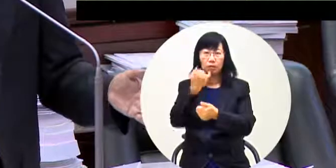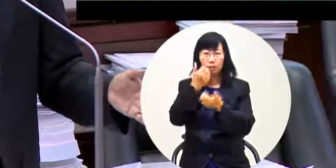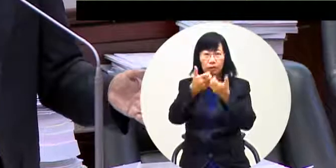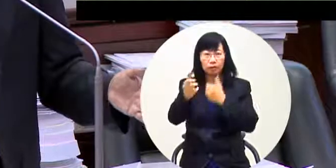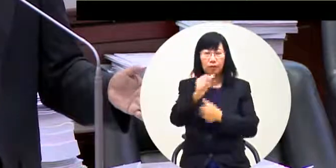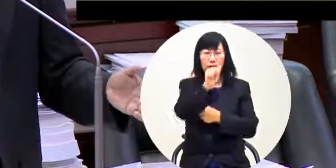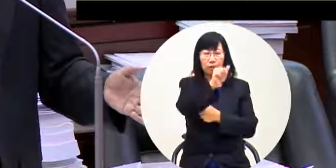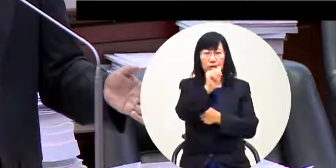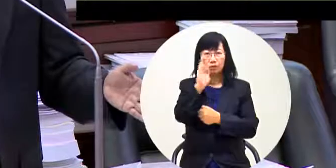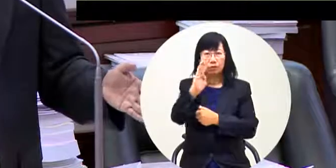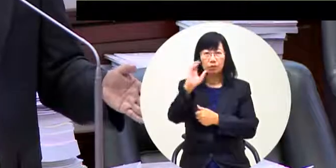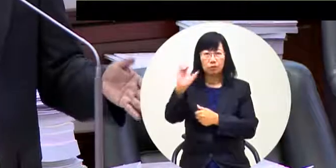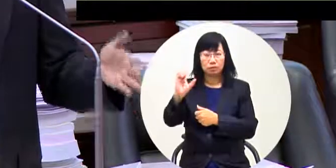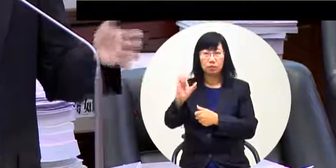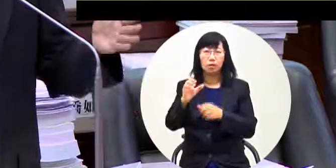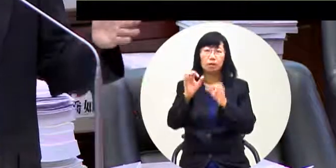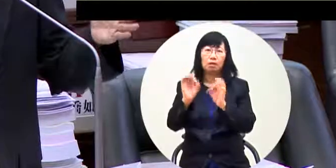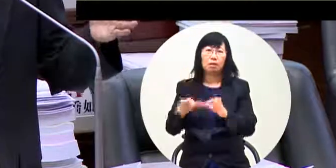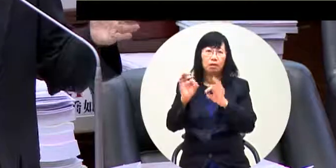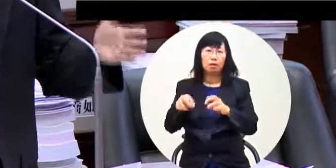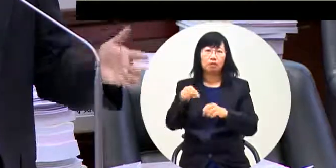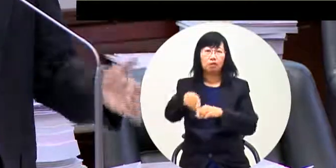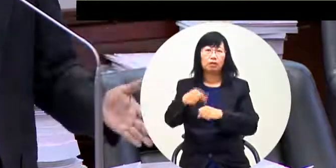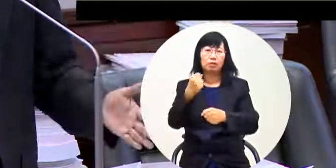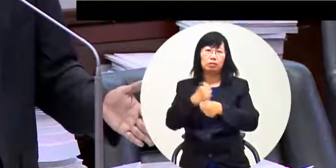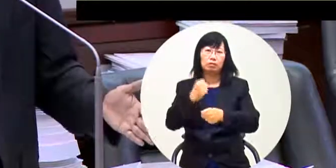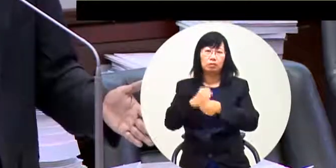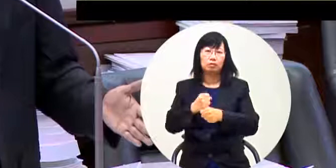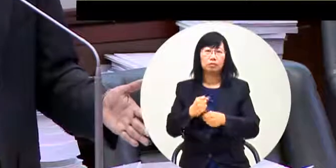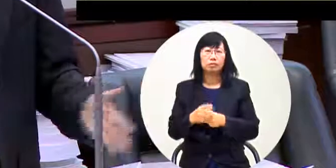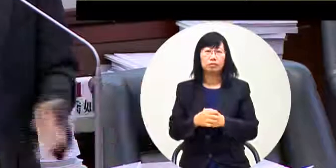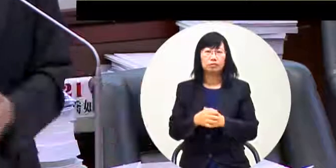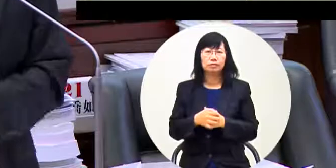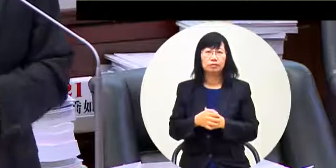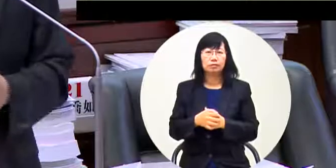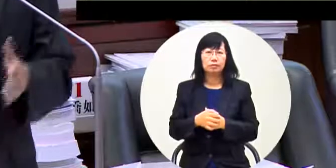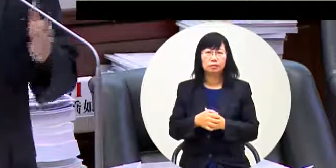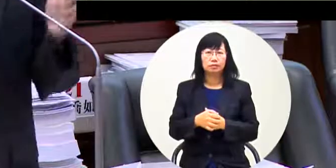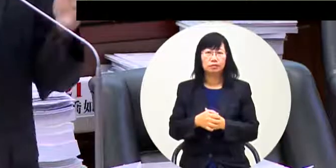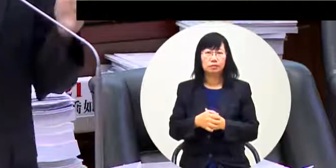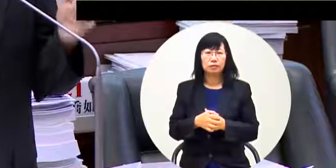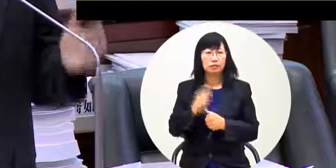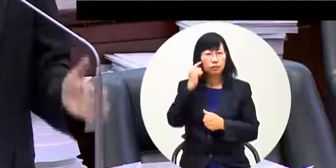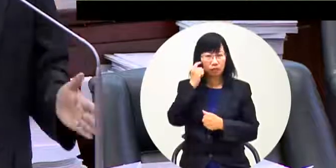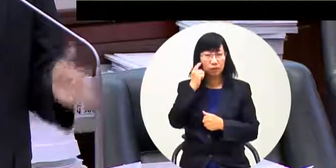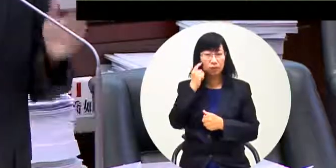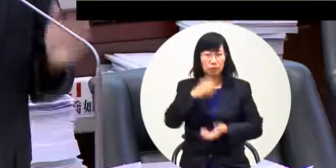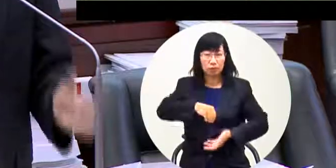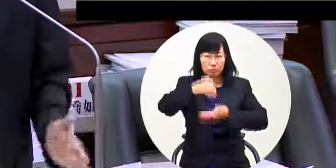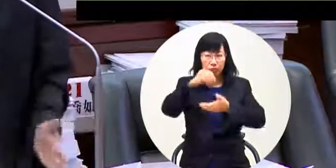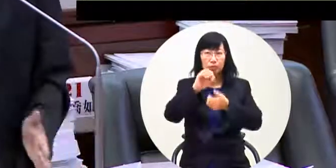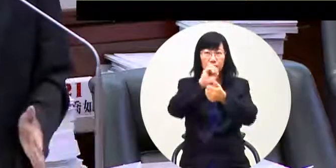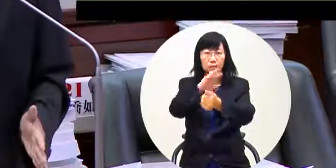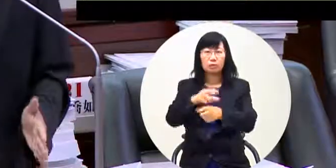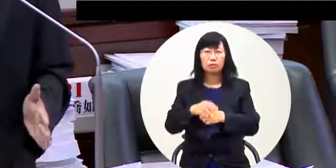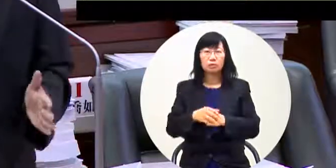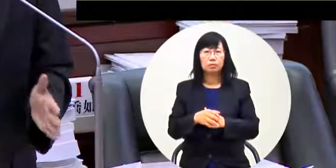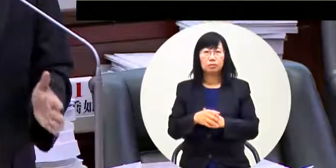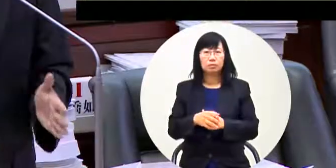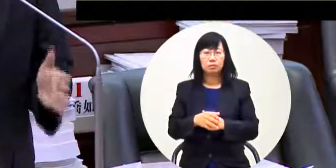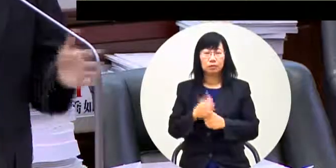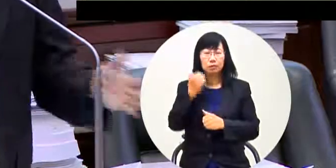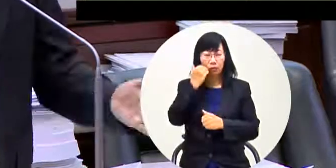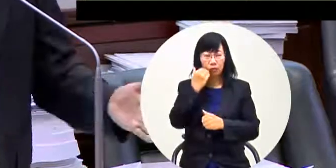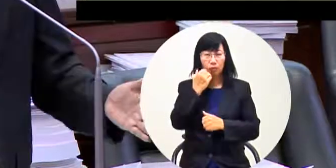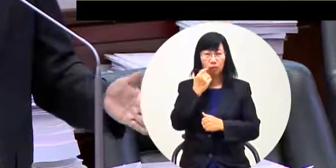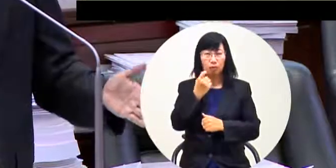机制。所以我们会来做一个具体建立，是说如果我们在日照中现况的话，我们希